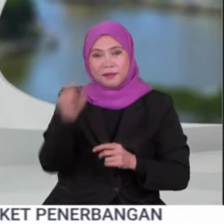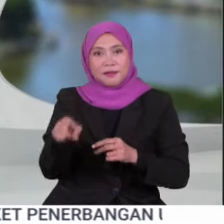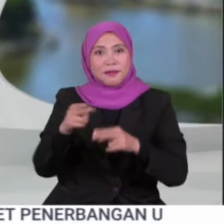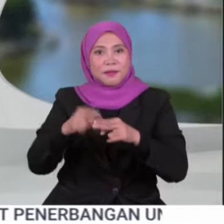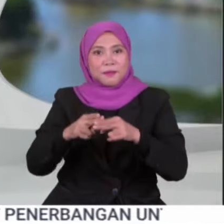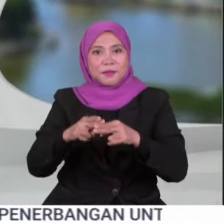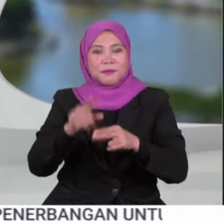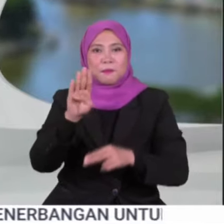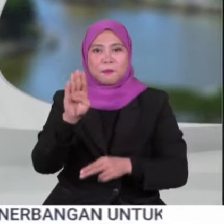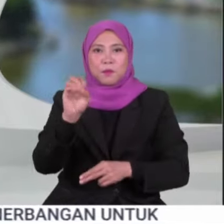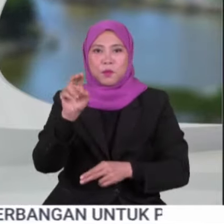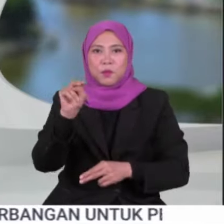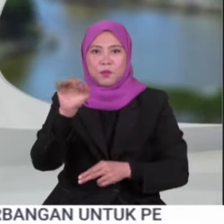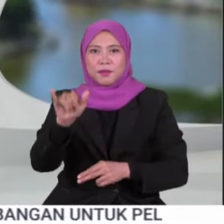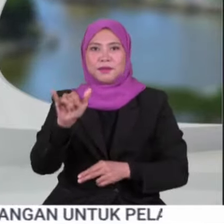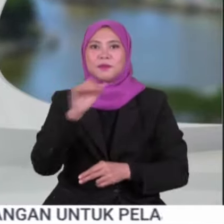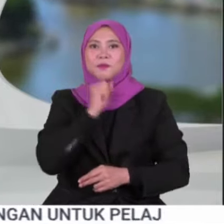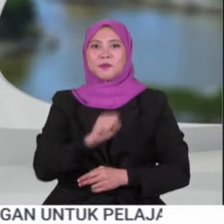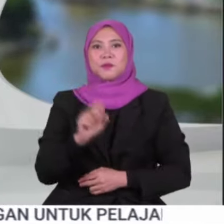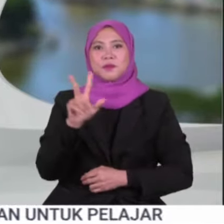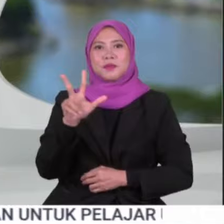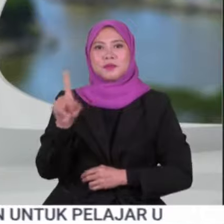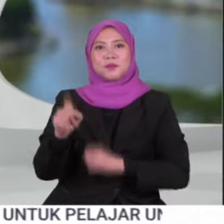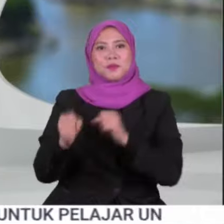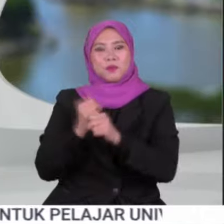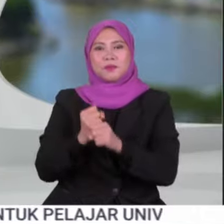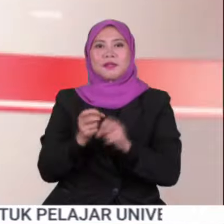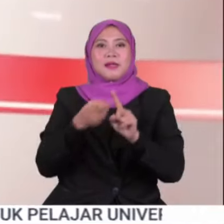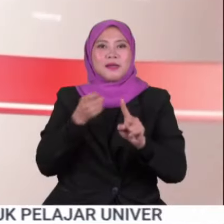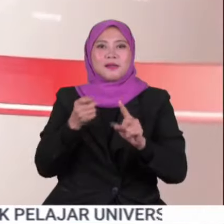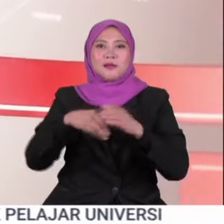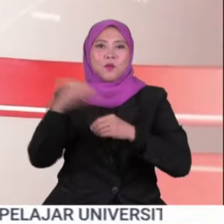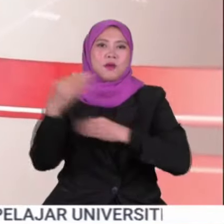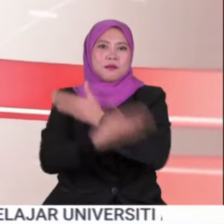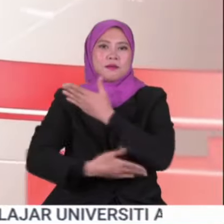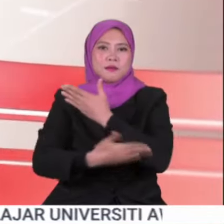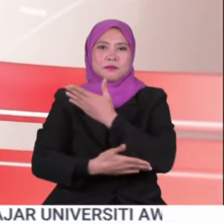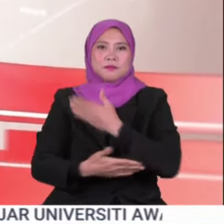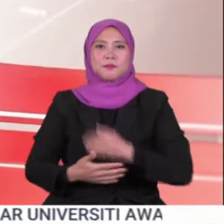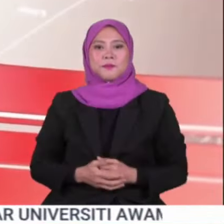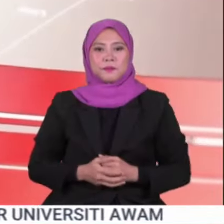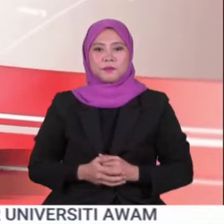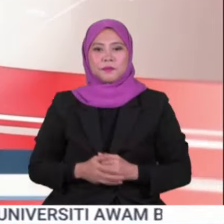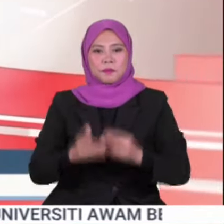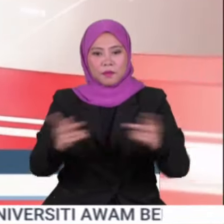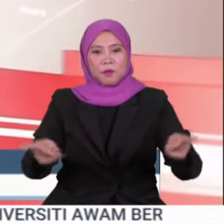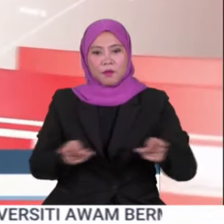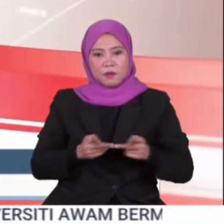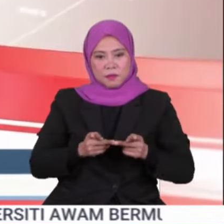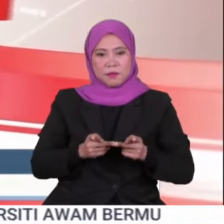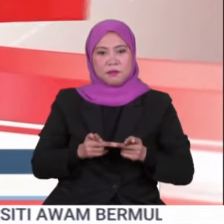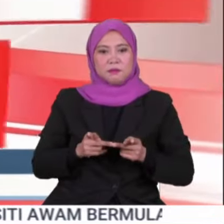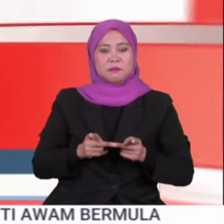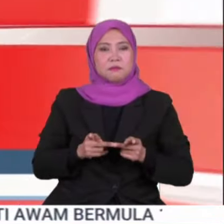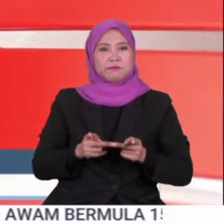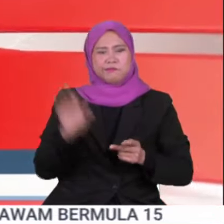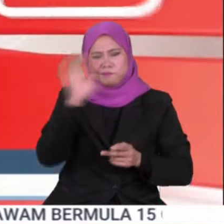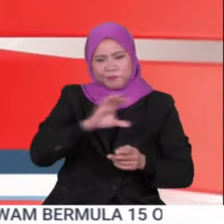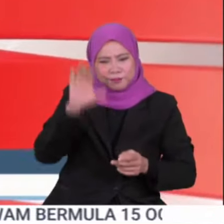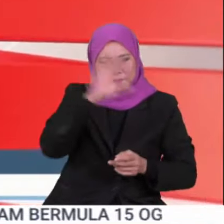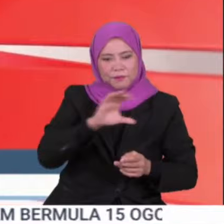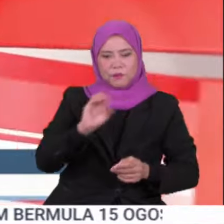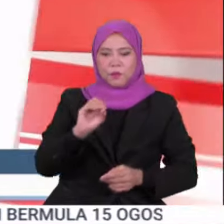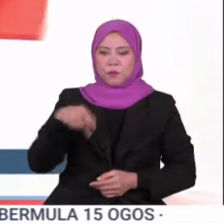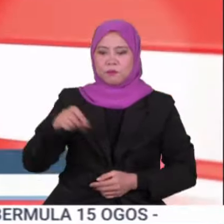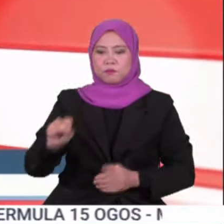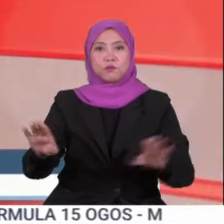merupakan warga asing berumur 31 tahun. Kawasan tumpuan rendaan kini menerusi